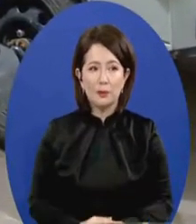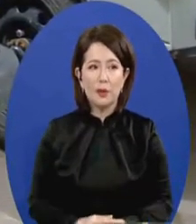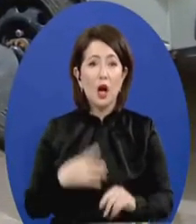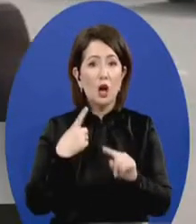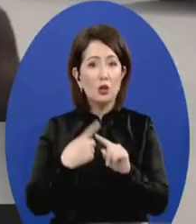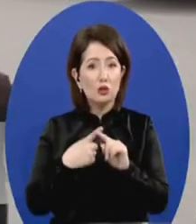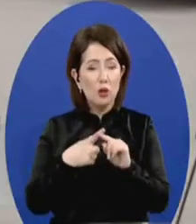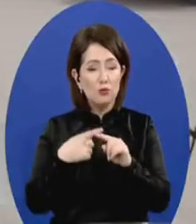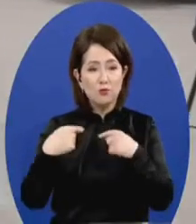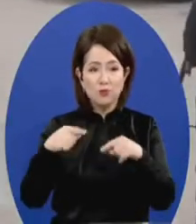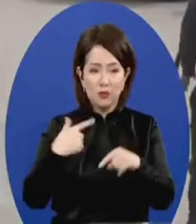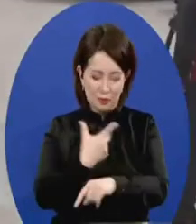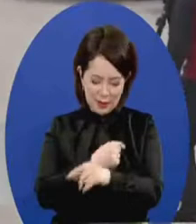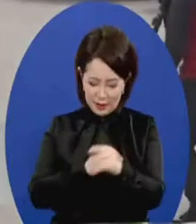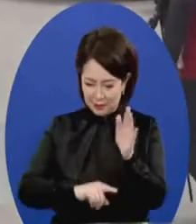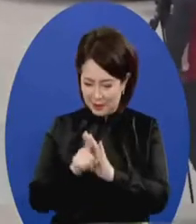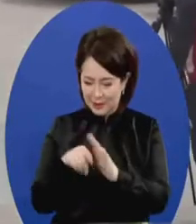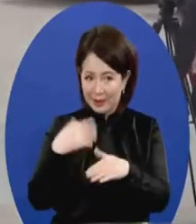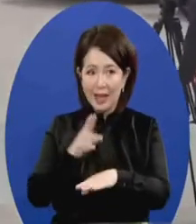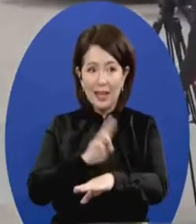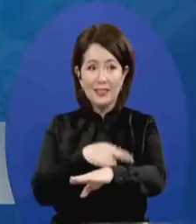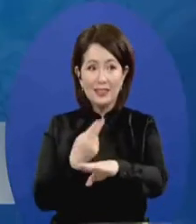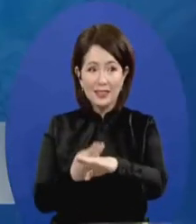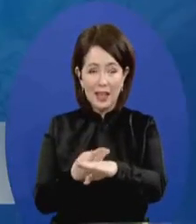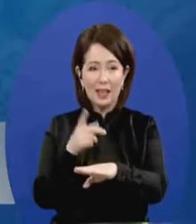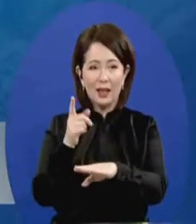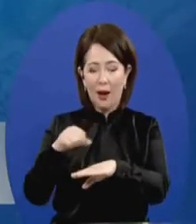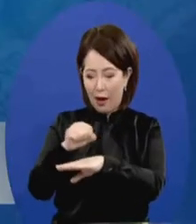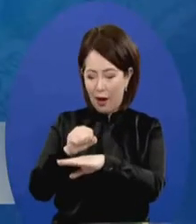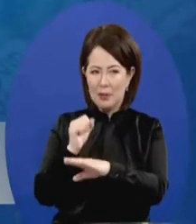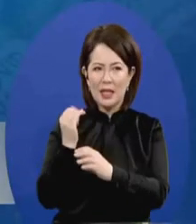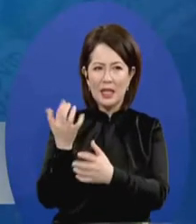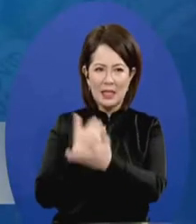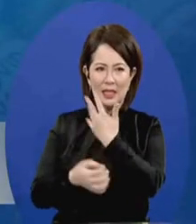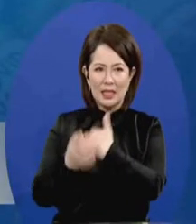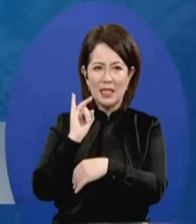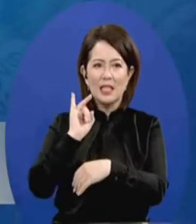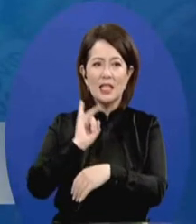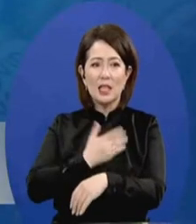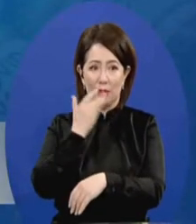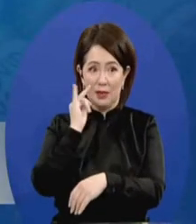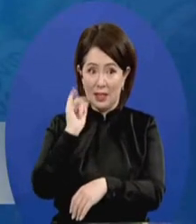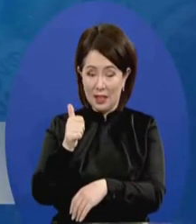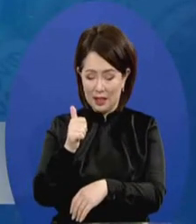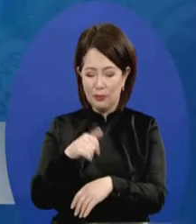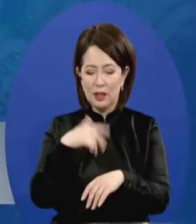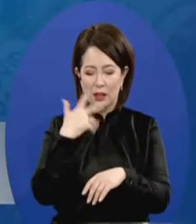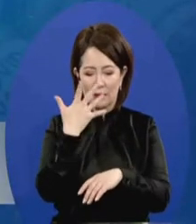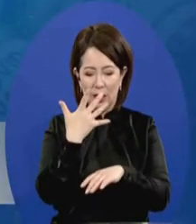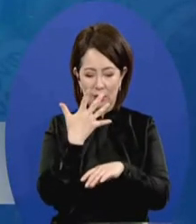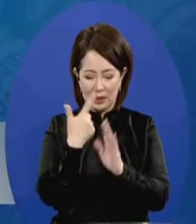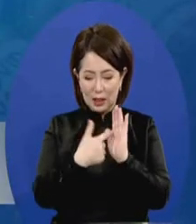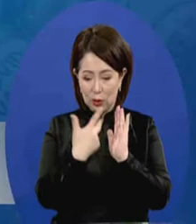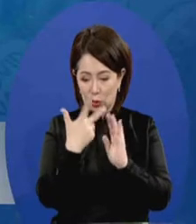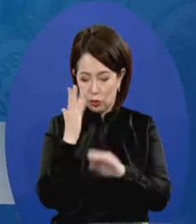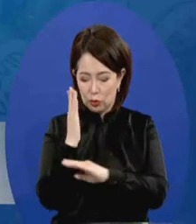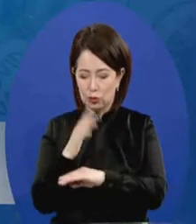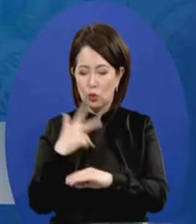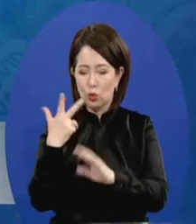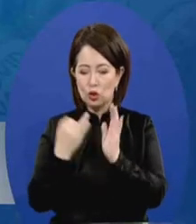Орон нутагт вакцин жуулалт эхэлснээс хойш Дархуул аймгийн иргэд хамгийн идэвх өндөр байна. 5-р сарын 3-ны байдлаар 37,000 иргэн эхний